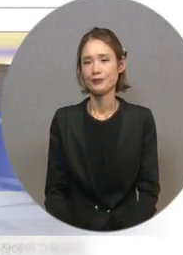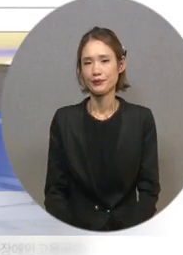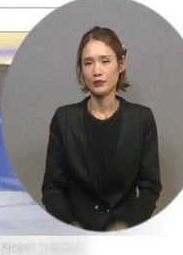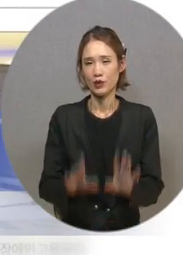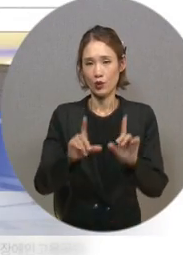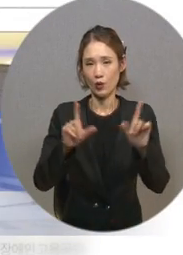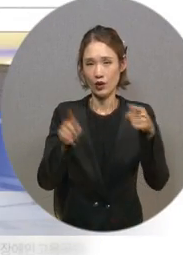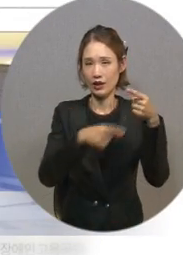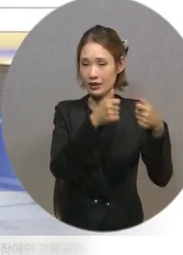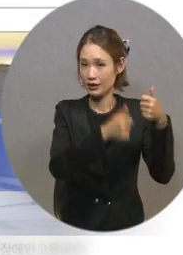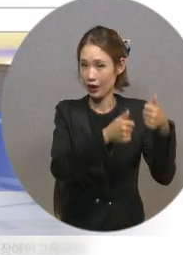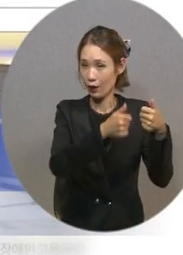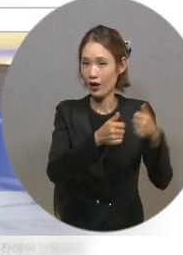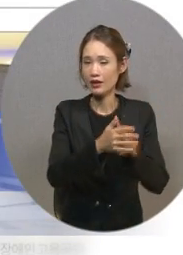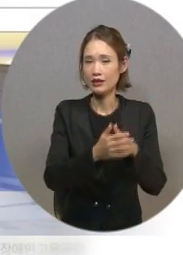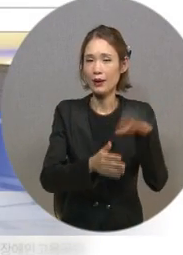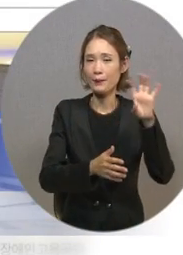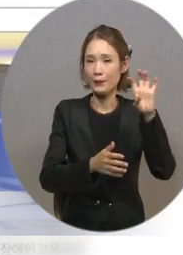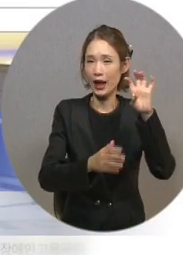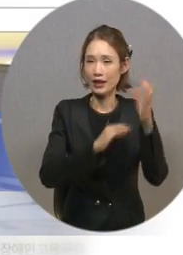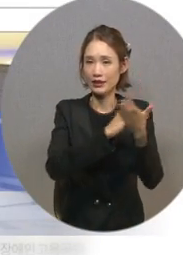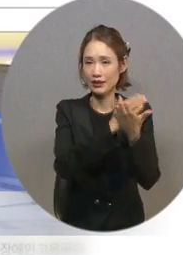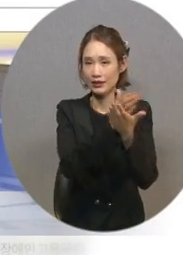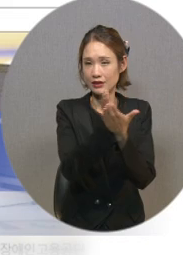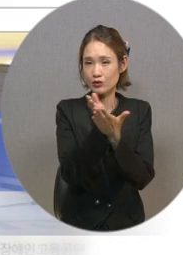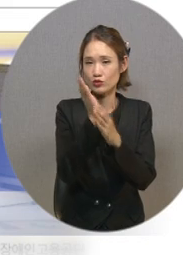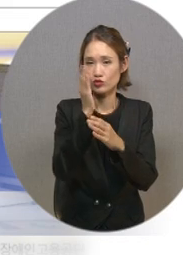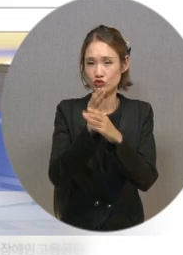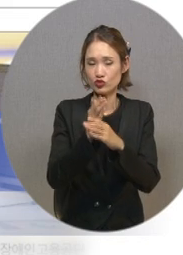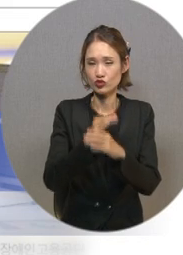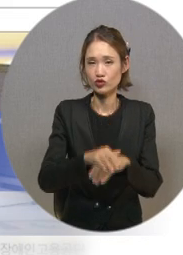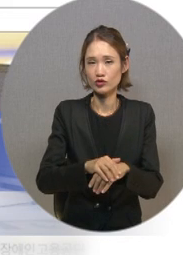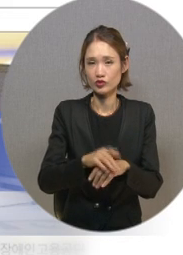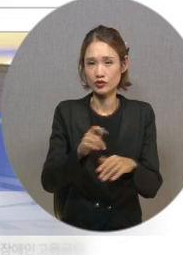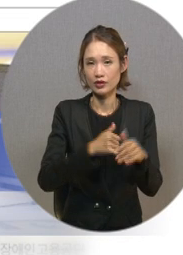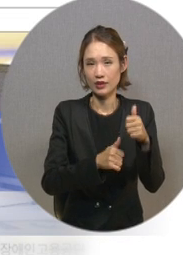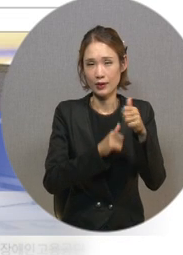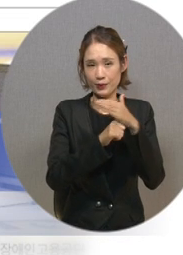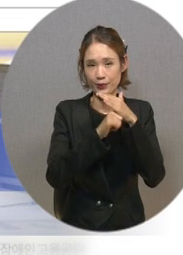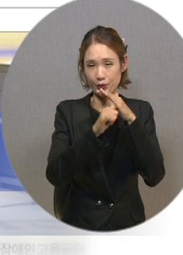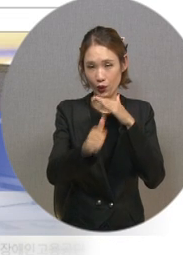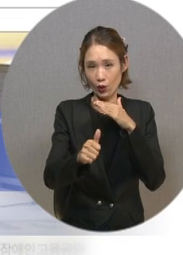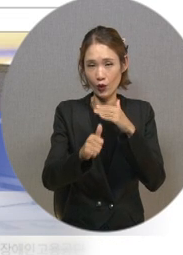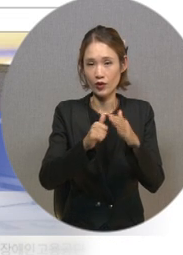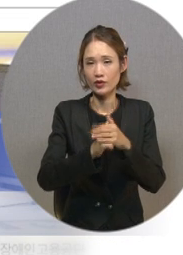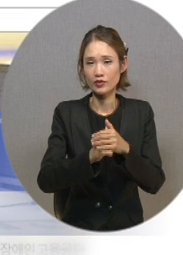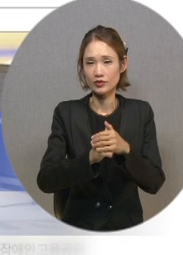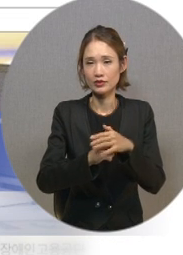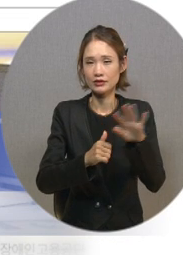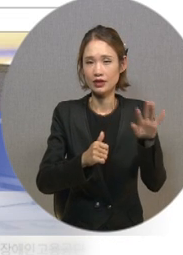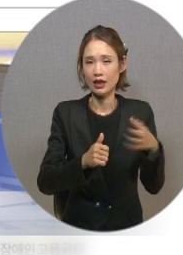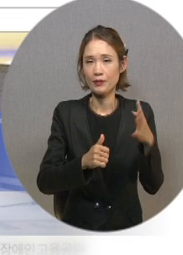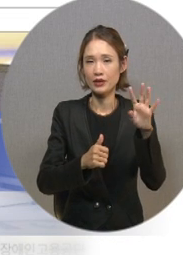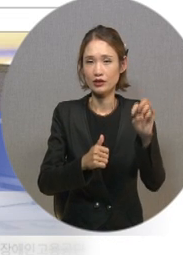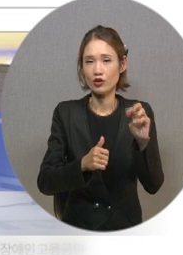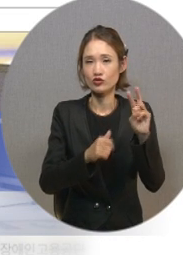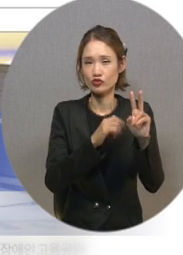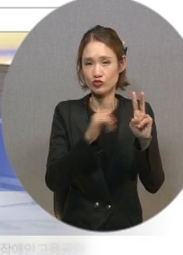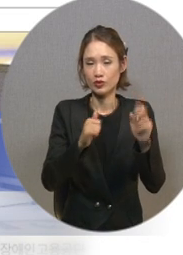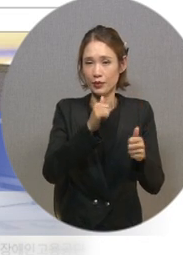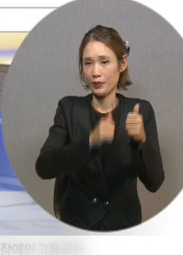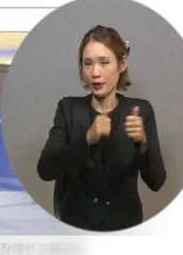올해 대회는 총 40 개직 중에 정국 17개 시도 대표 선수 432명에 참가의 기량을